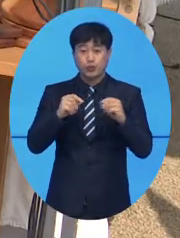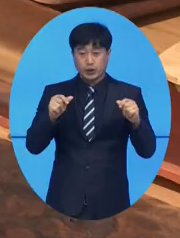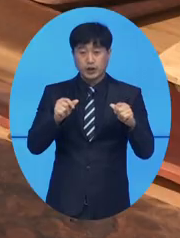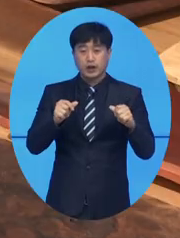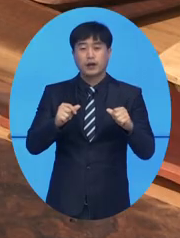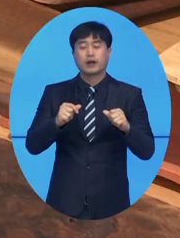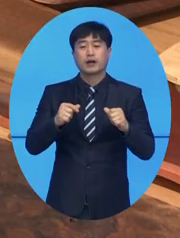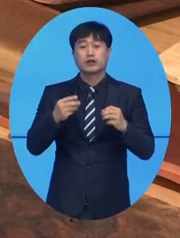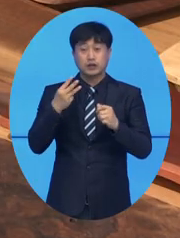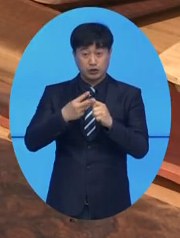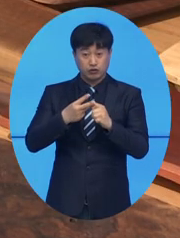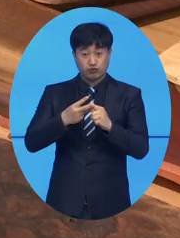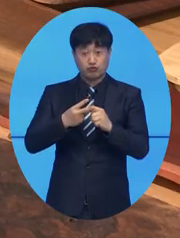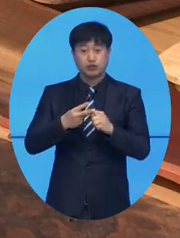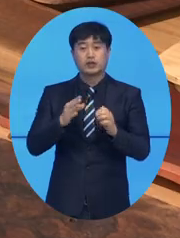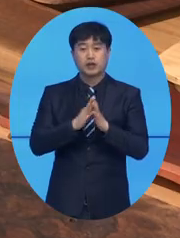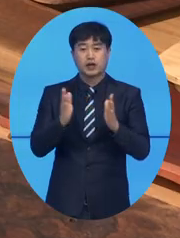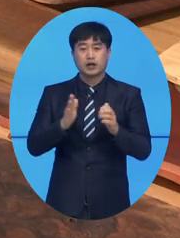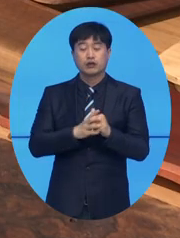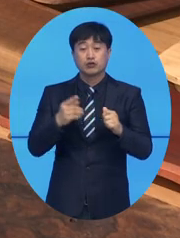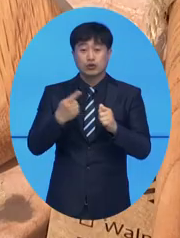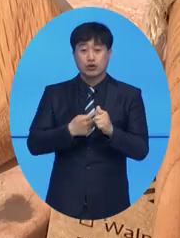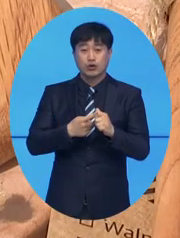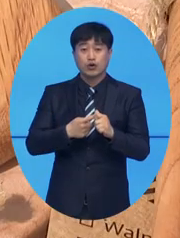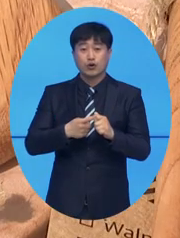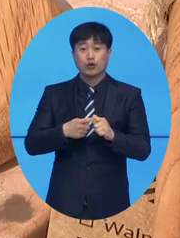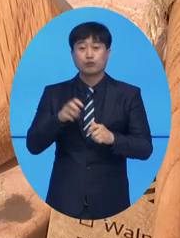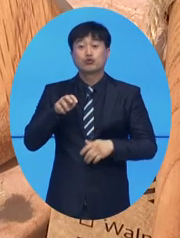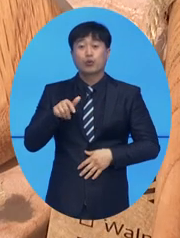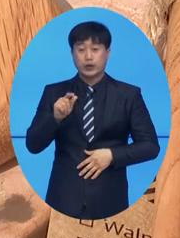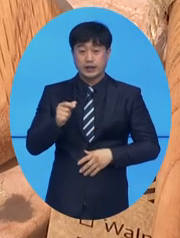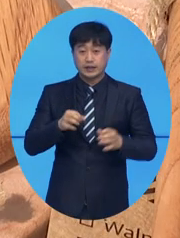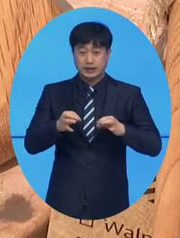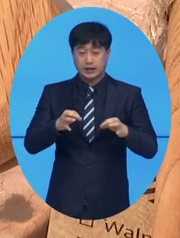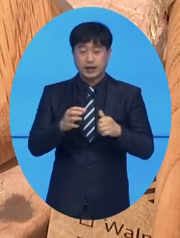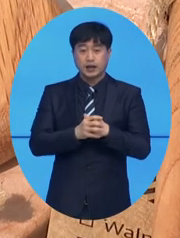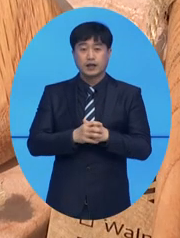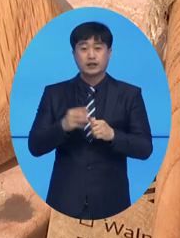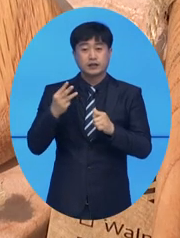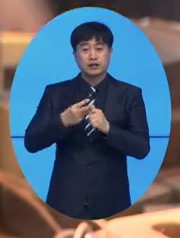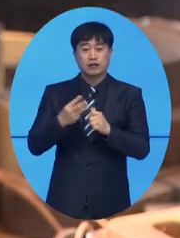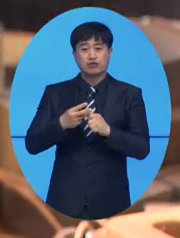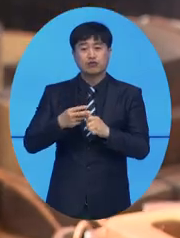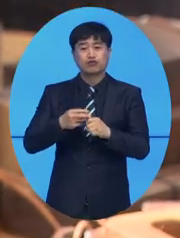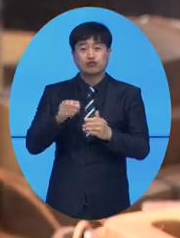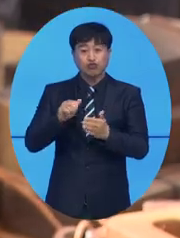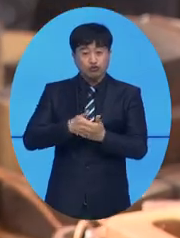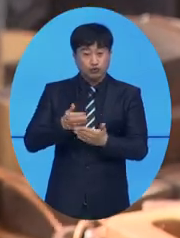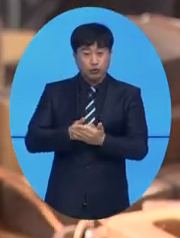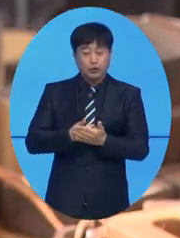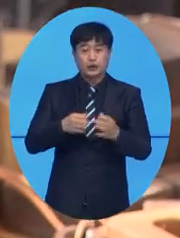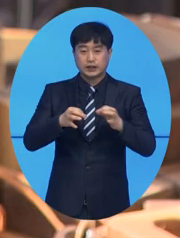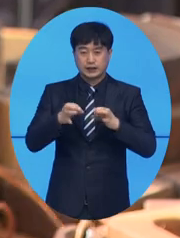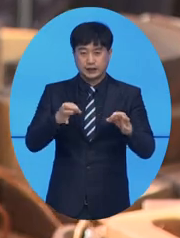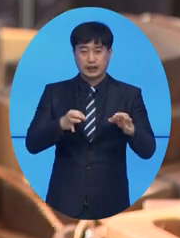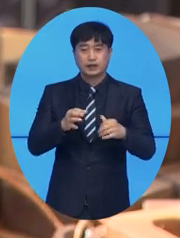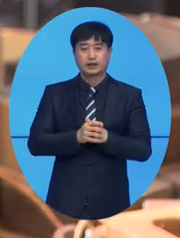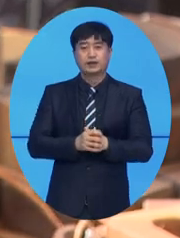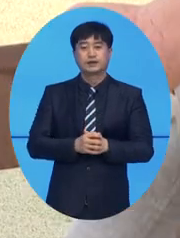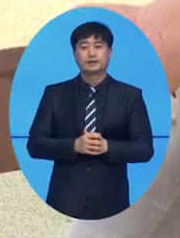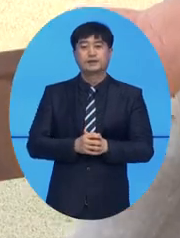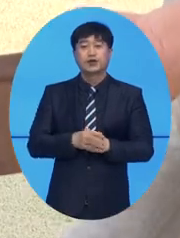예정. 첫째 주에는 문오리 리버마켓이, 셋째 주에는 수원 만보열의 중고마켓 나플나플과